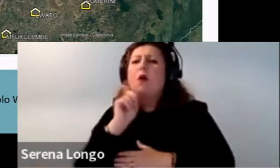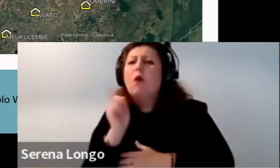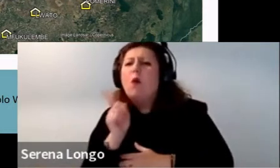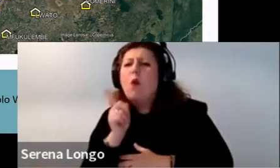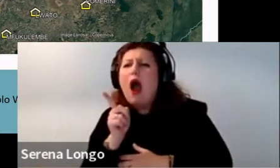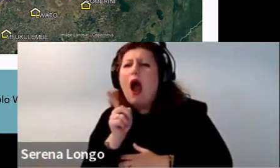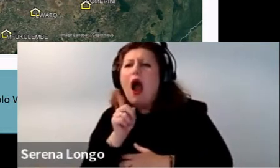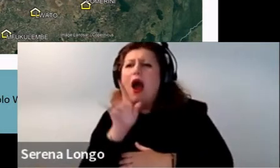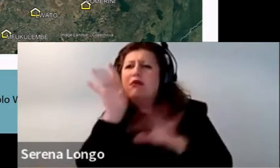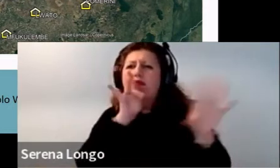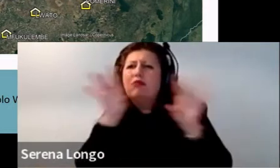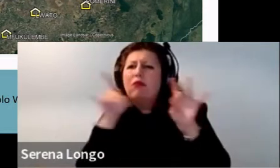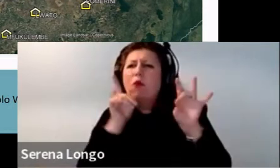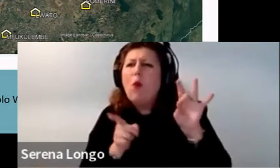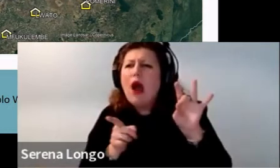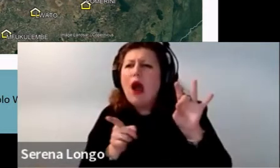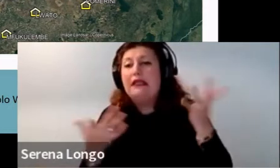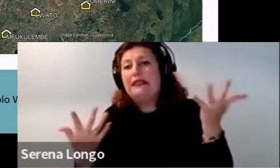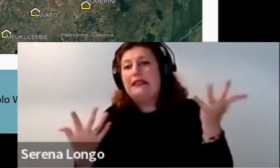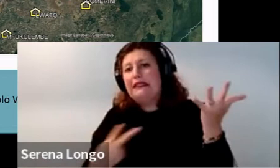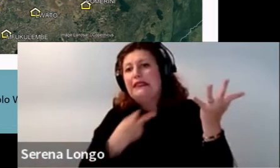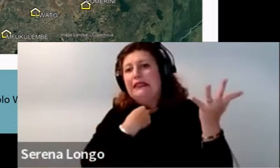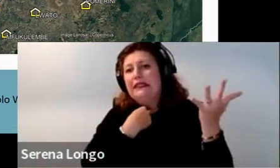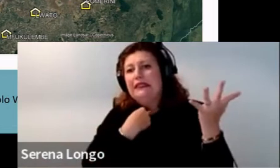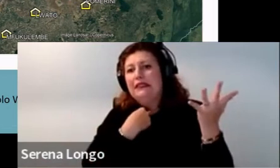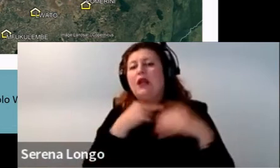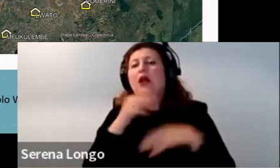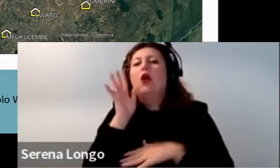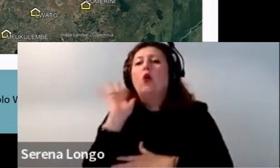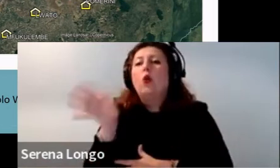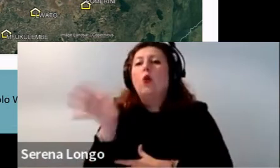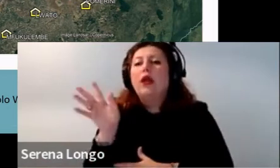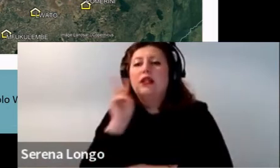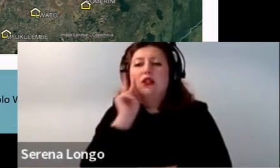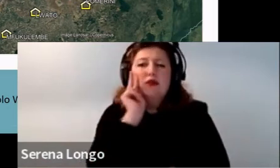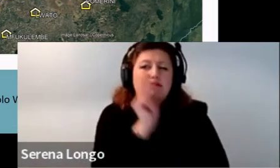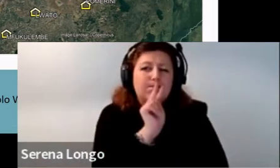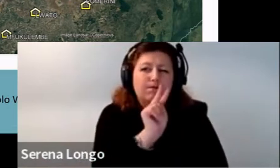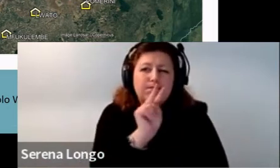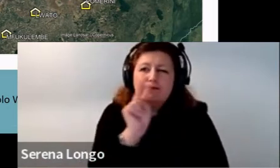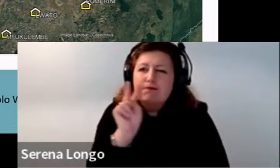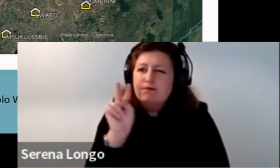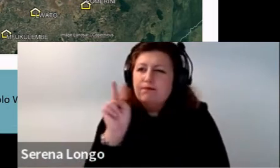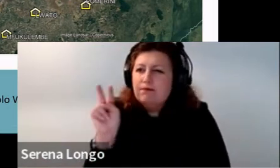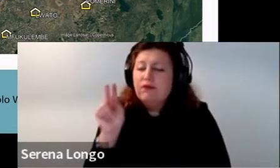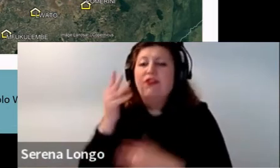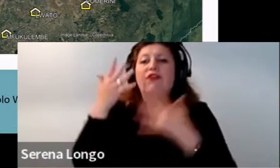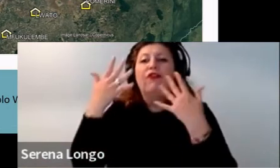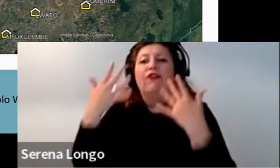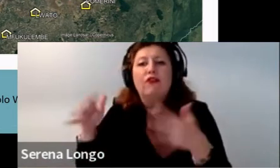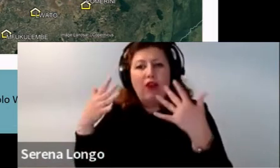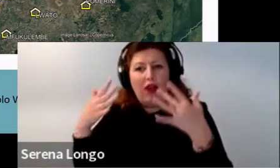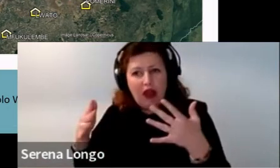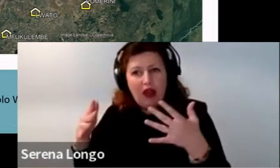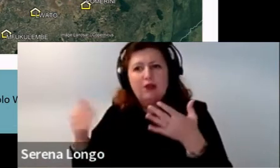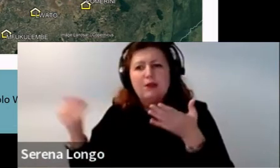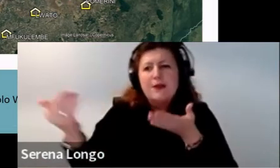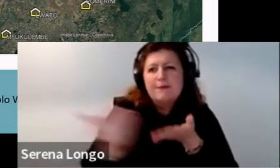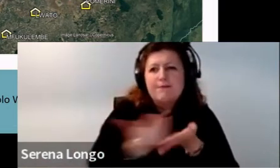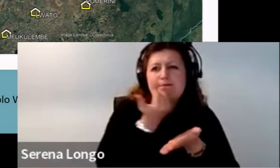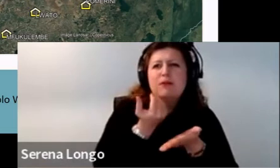in 15 e per ciascuna abbiamo fatto un'analisi delle problematiche,